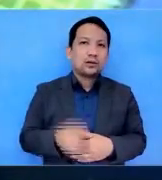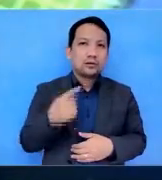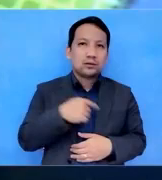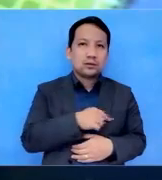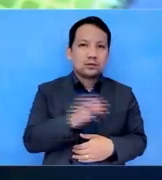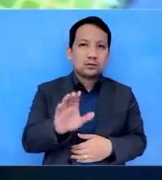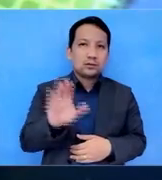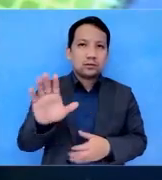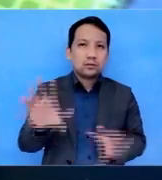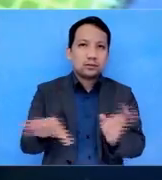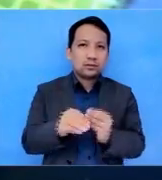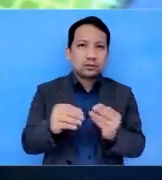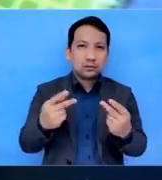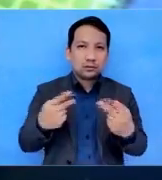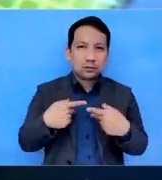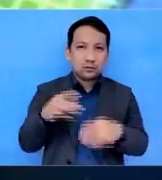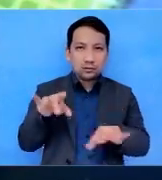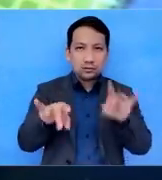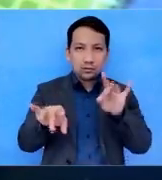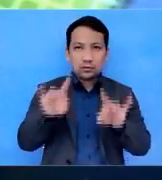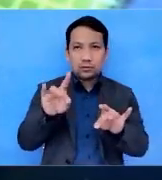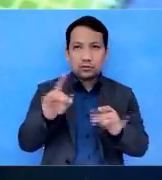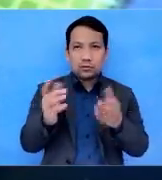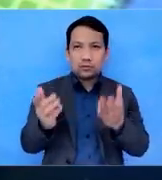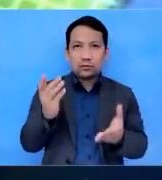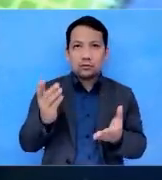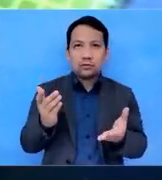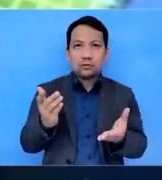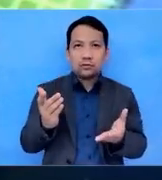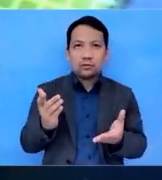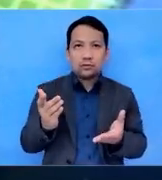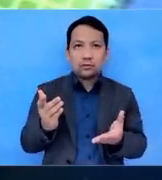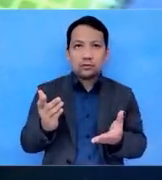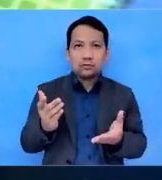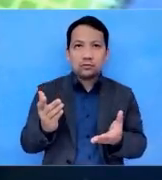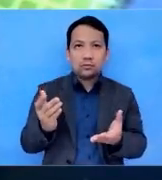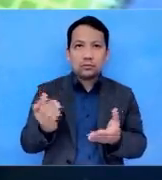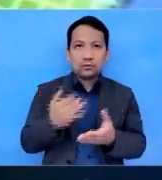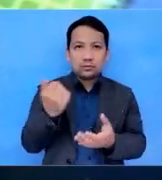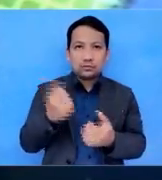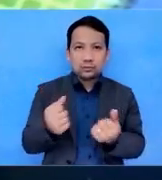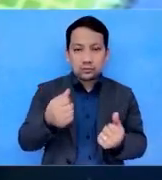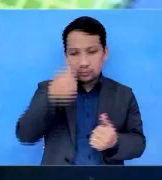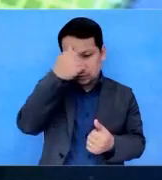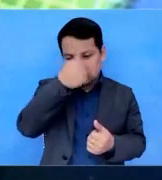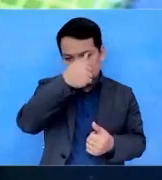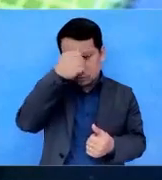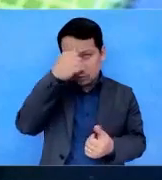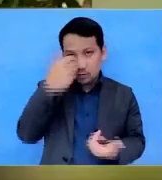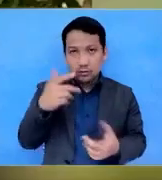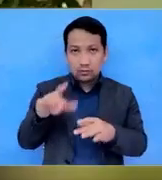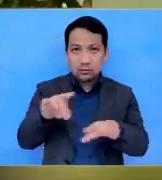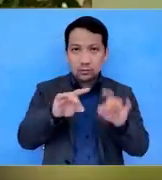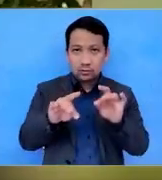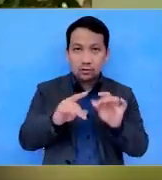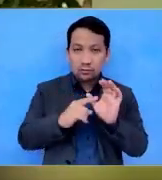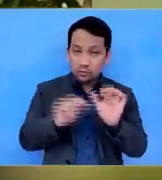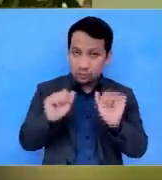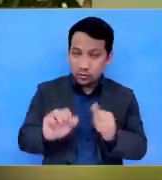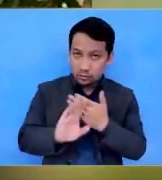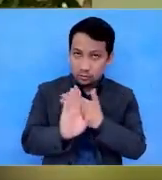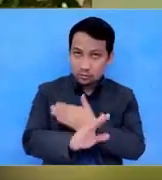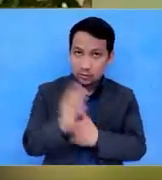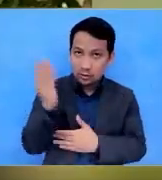dyan, meron bang option sa kanila na halimbawa kung medyo ilang pa rin sila nalagyan ng abo yung noo nila, pwede bang ibalik yung sa